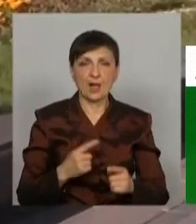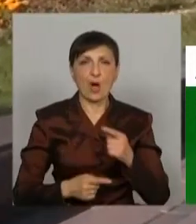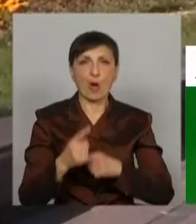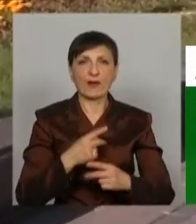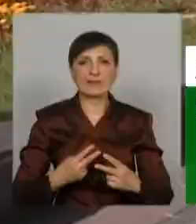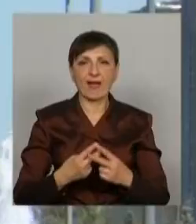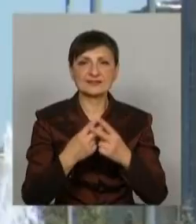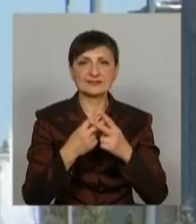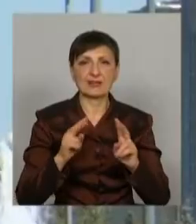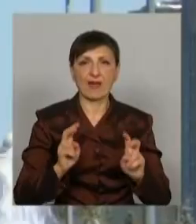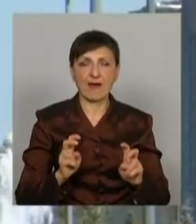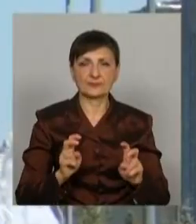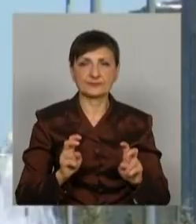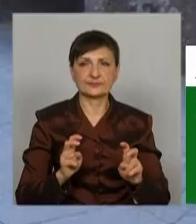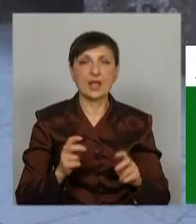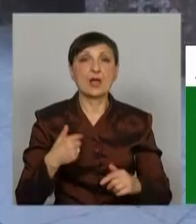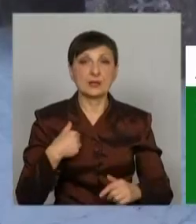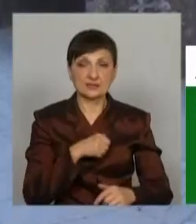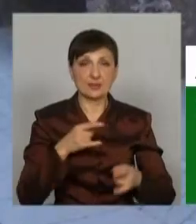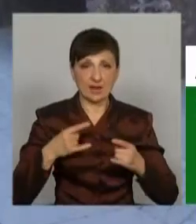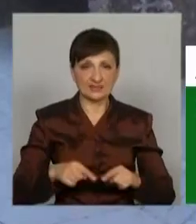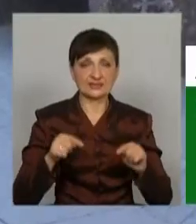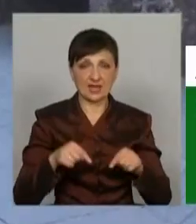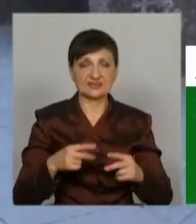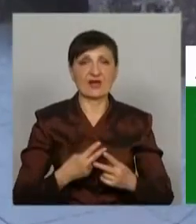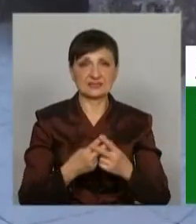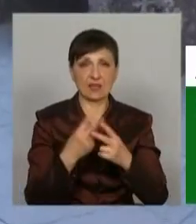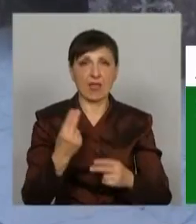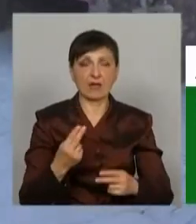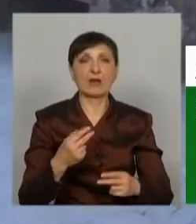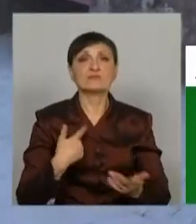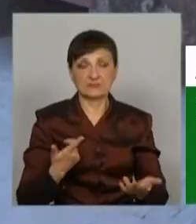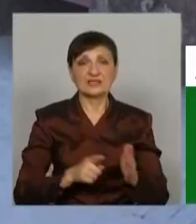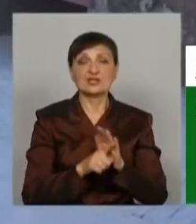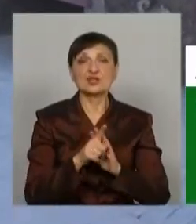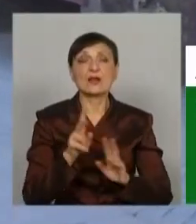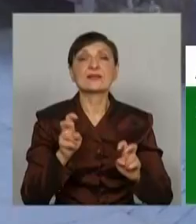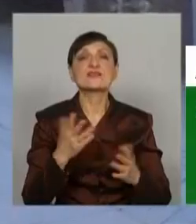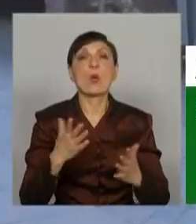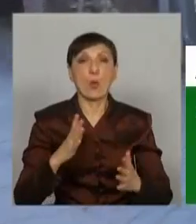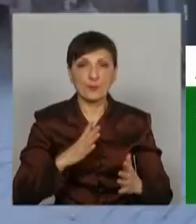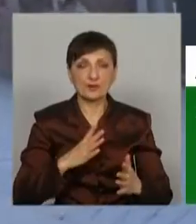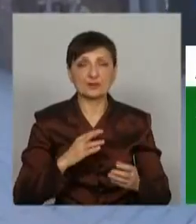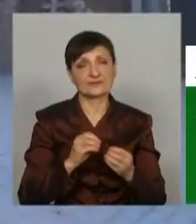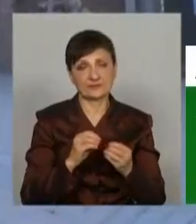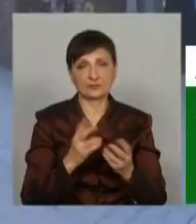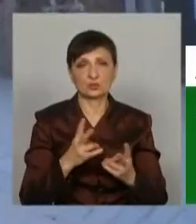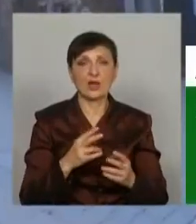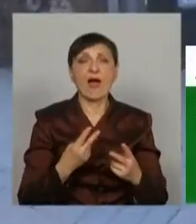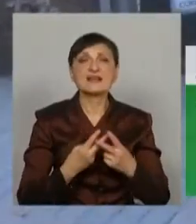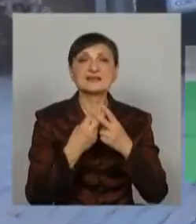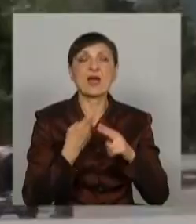переименование но я сама родом со сцены и считаю что изначально какое название было астана сша это бренд и